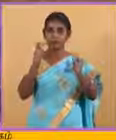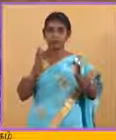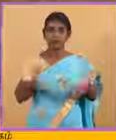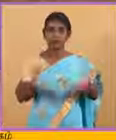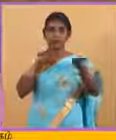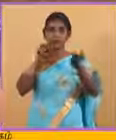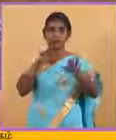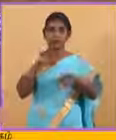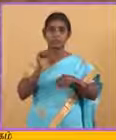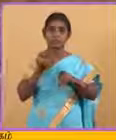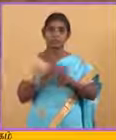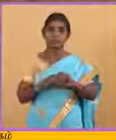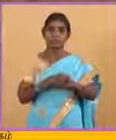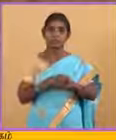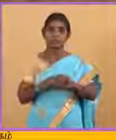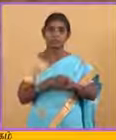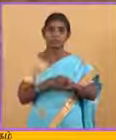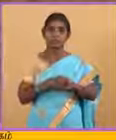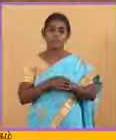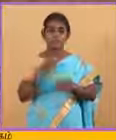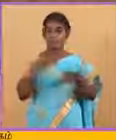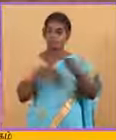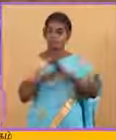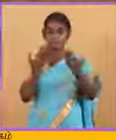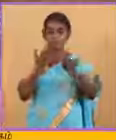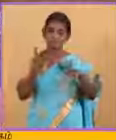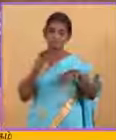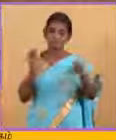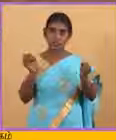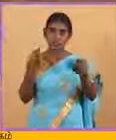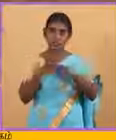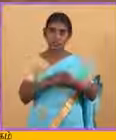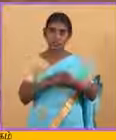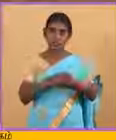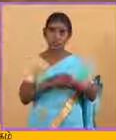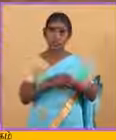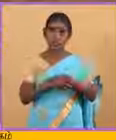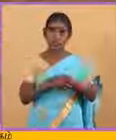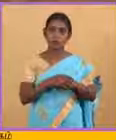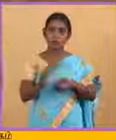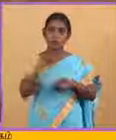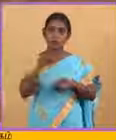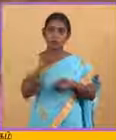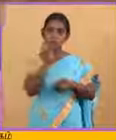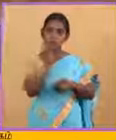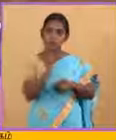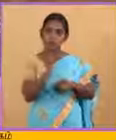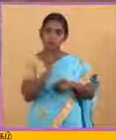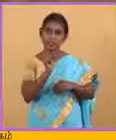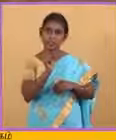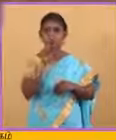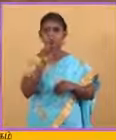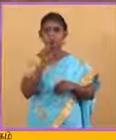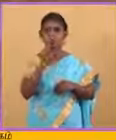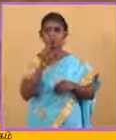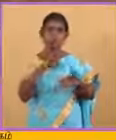முடியும். இப்போ பாடத்துக்குள்ளே போவோமா? ஓரெழுத்து ஒரு மொழி. பாடத்துக்குள்ளே போய் நம்ம என்ன செய்வோம், தமிழ் மொழியோட